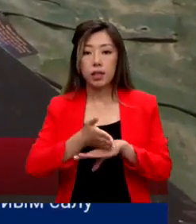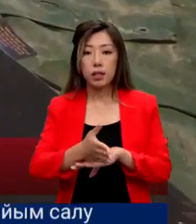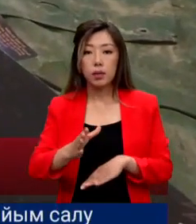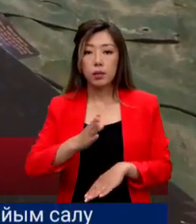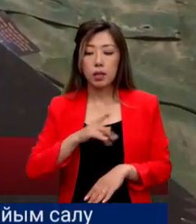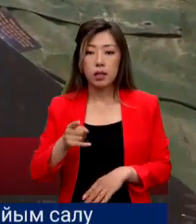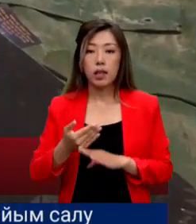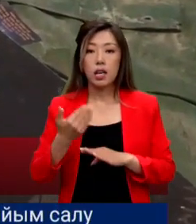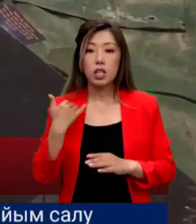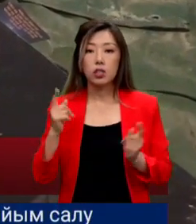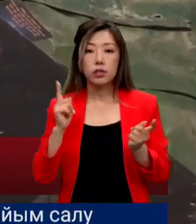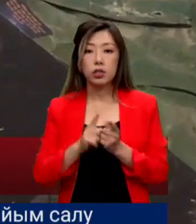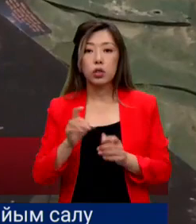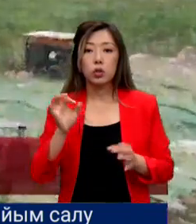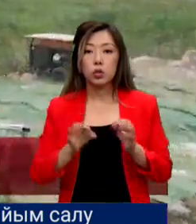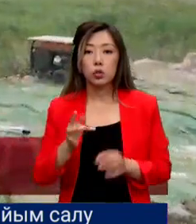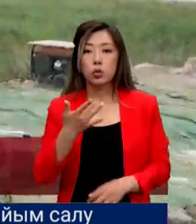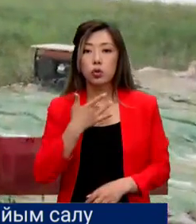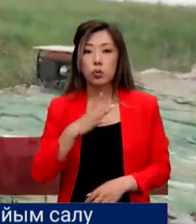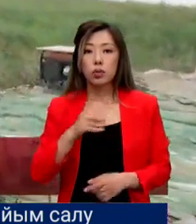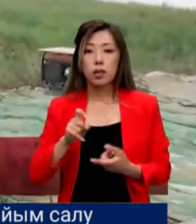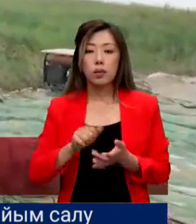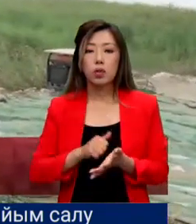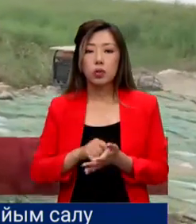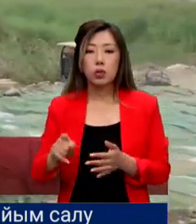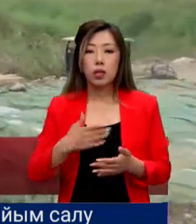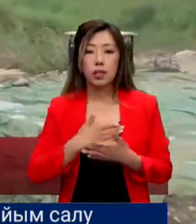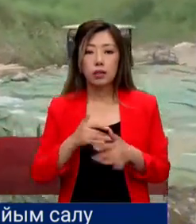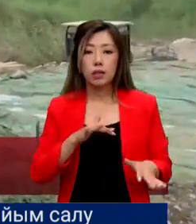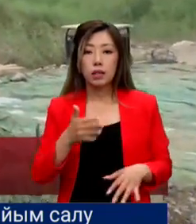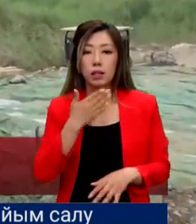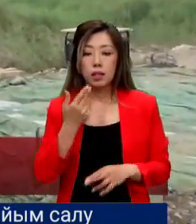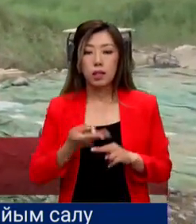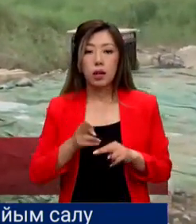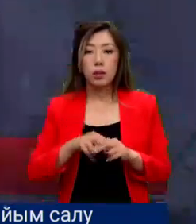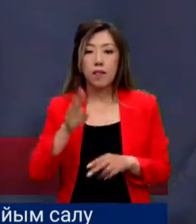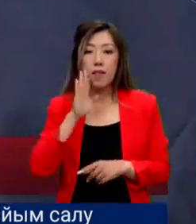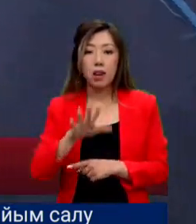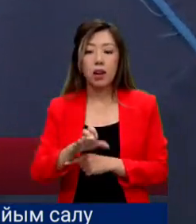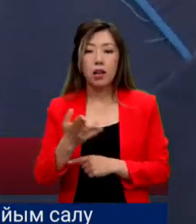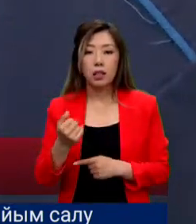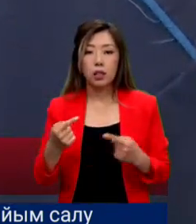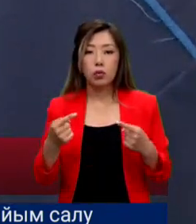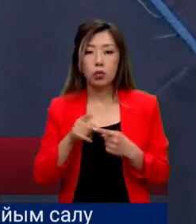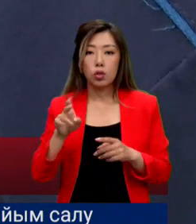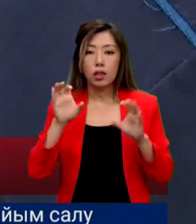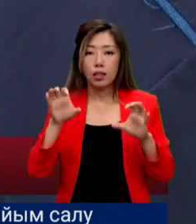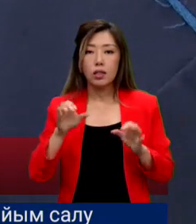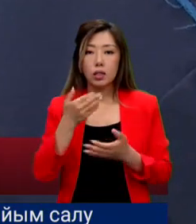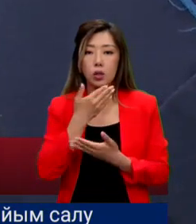на прошлом заседании суд отчитал за бездействие. Ведомстве подтвердили, что выкачивание здесь